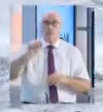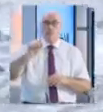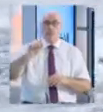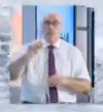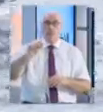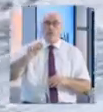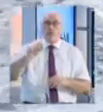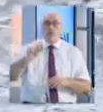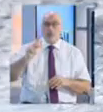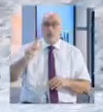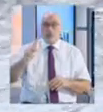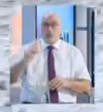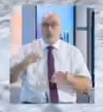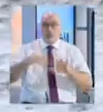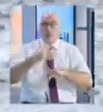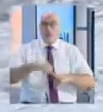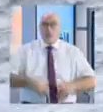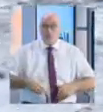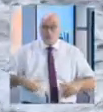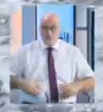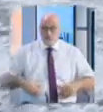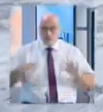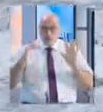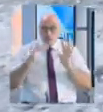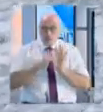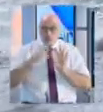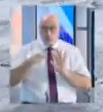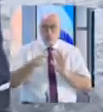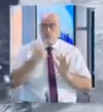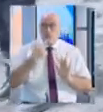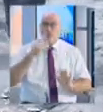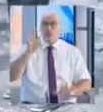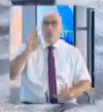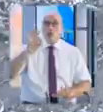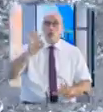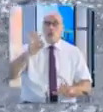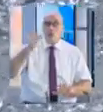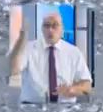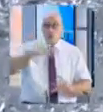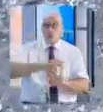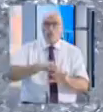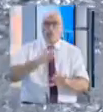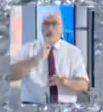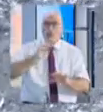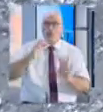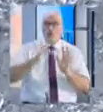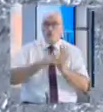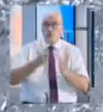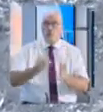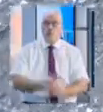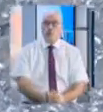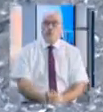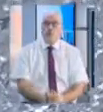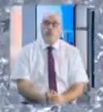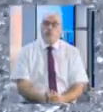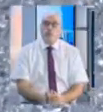والحرائق مست أكثر من 15 بلدية، يعني براسك 50% من بلدية جلمة كانت في الحرائق. للأسف هذه